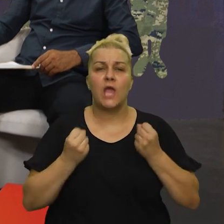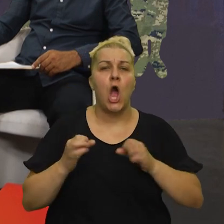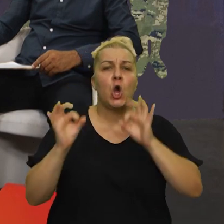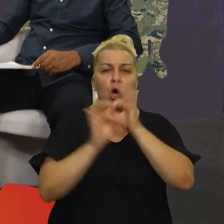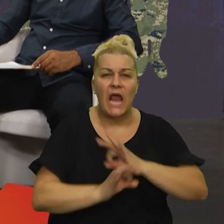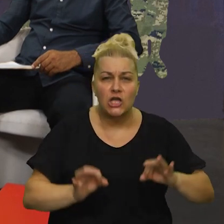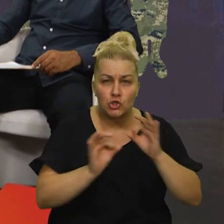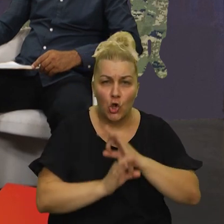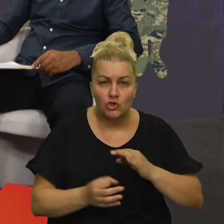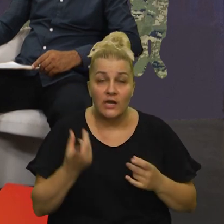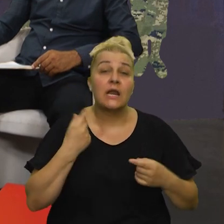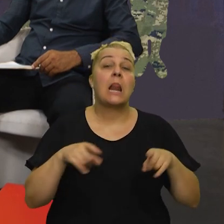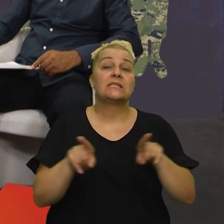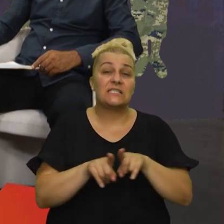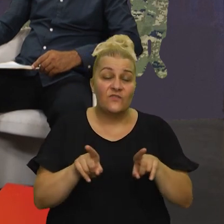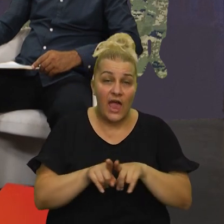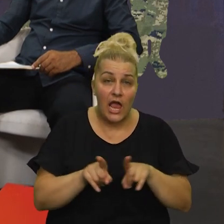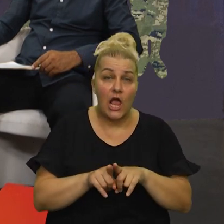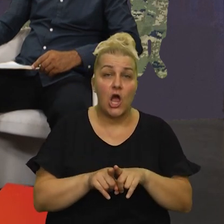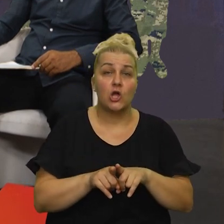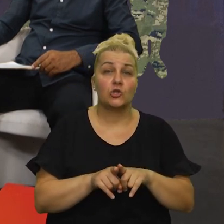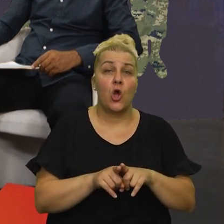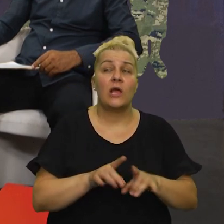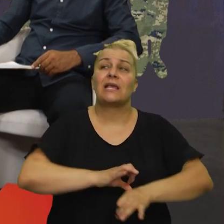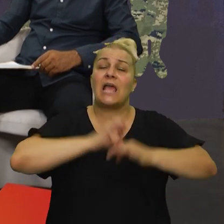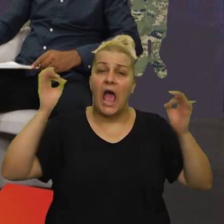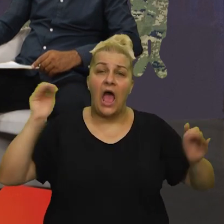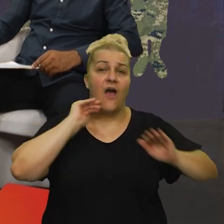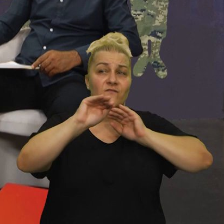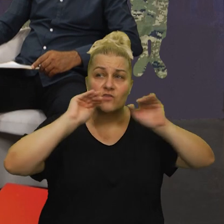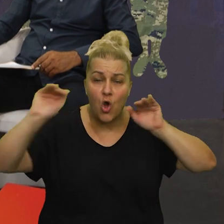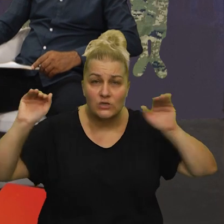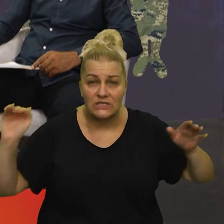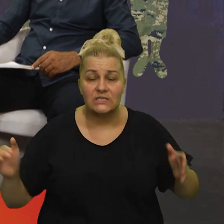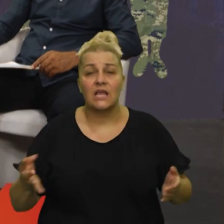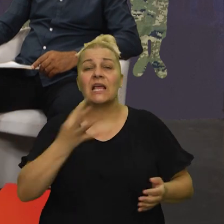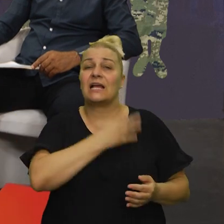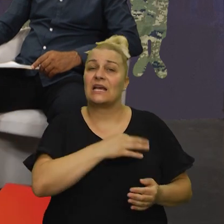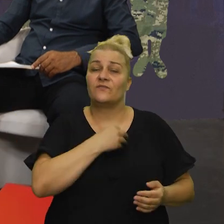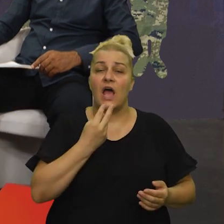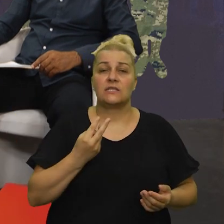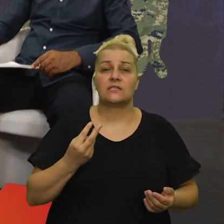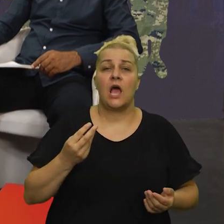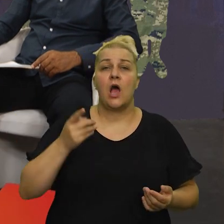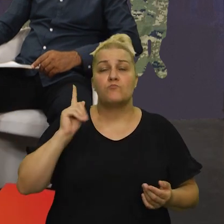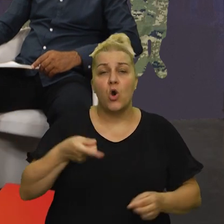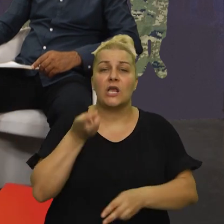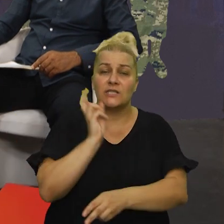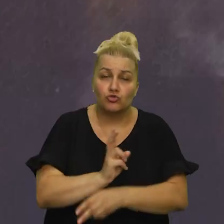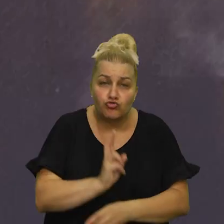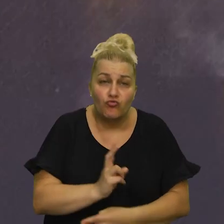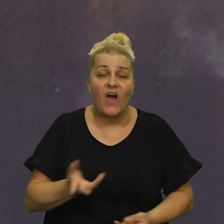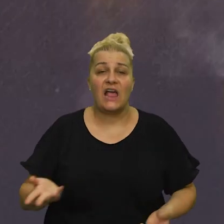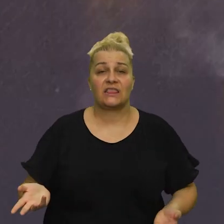razočaran, ali svejedno je apelirao na cijelu javnost i na cijeli narod da se Hrvatska pošto po to očuva